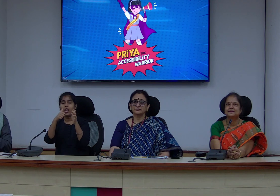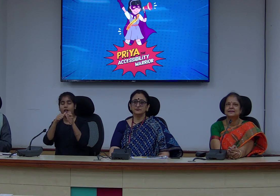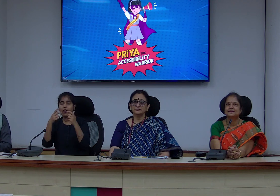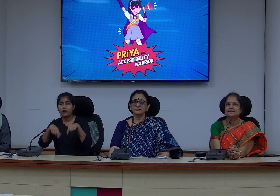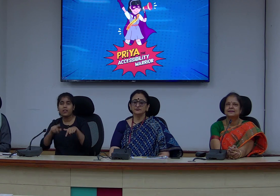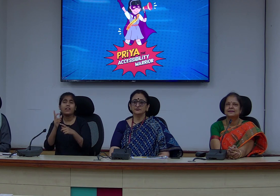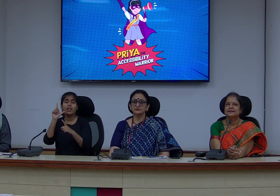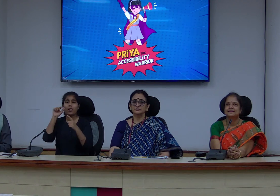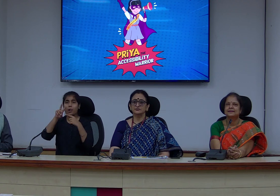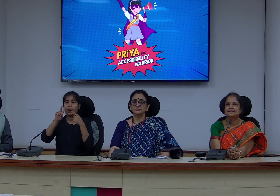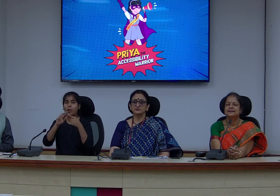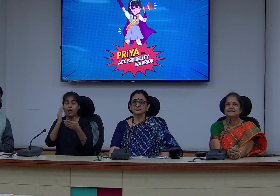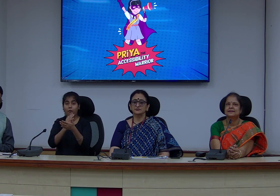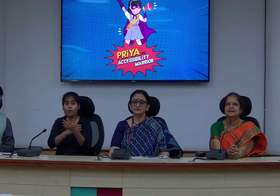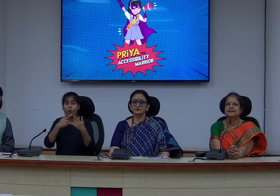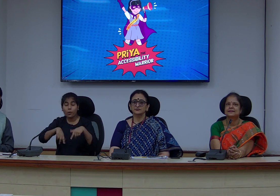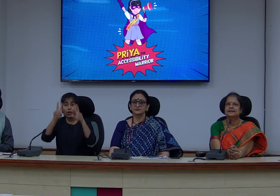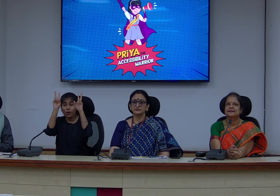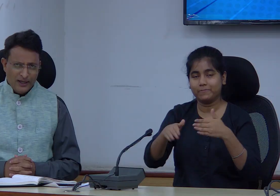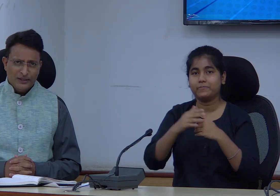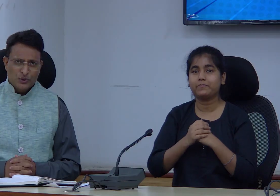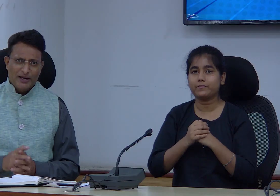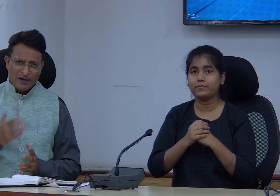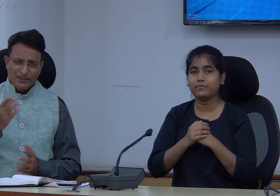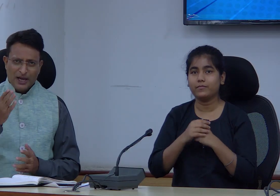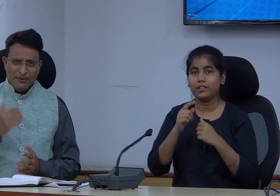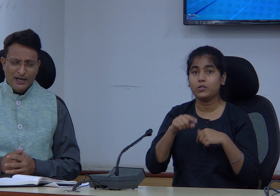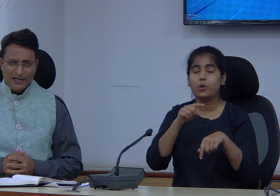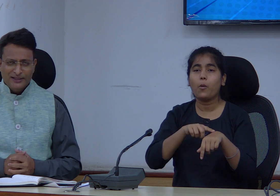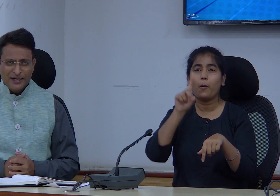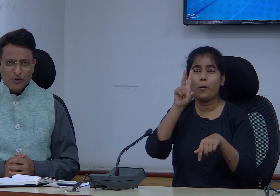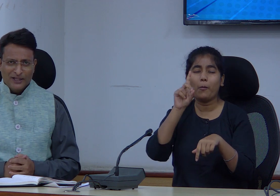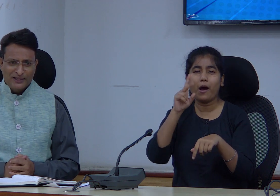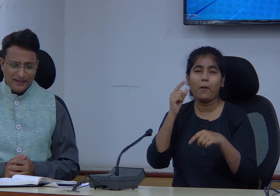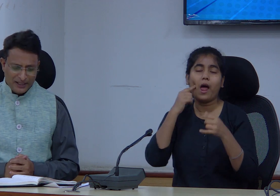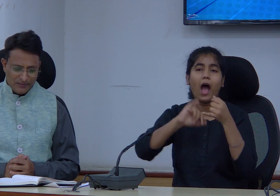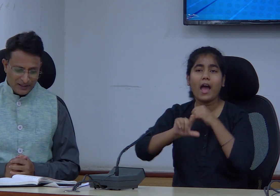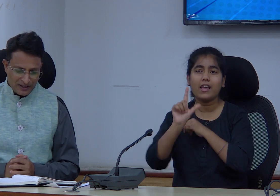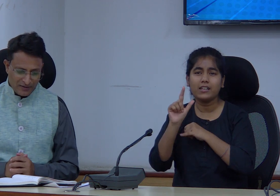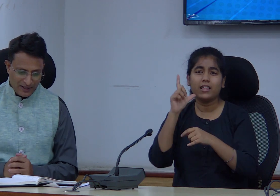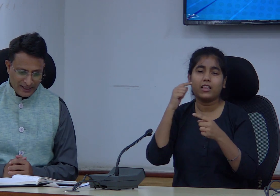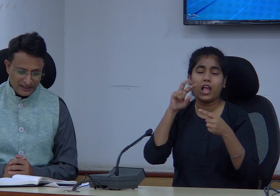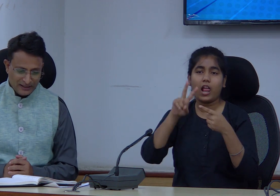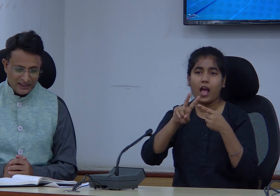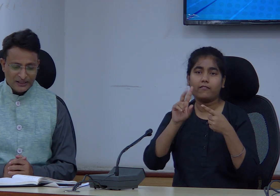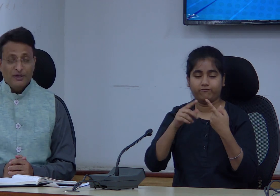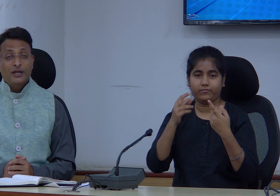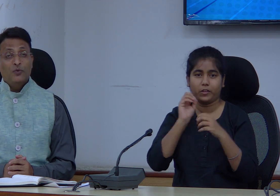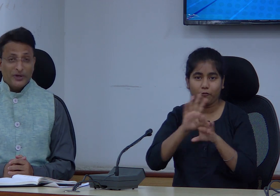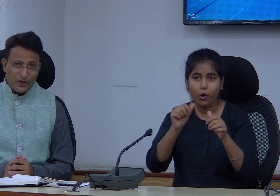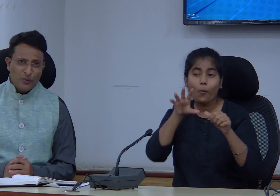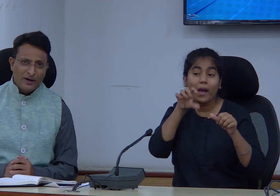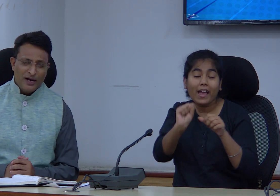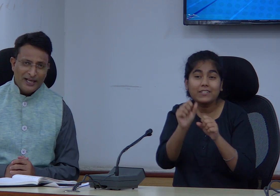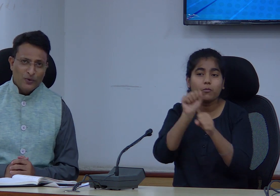आपको मालूम चल जाएगा कि आज हम बेसिकली किस पर बात करने वाले हैं। सुबह 11 बजे लाइव में मैंने आई के आपको बताया था कि आज हम बात करने वाले हैं एक